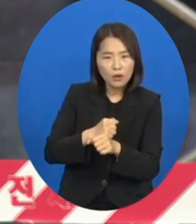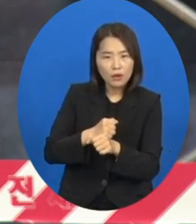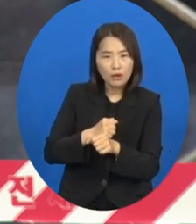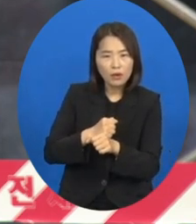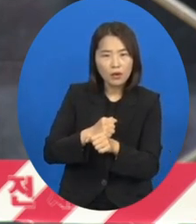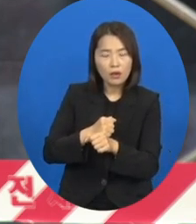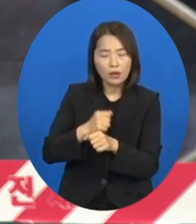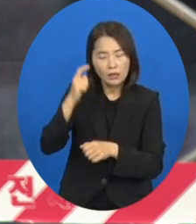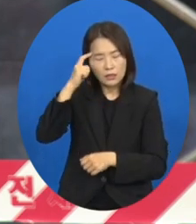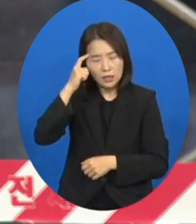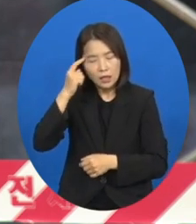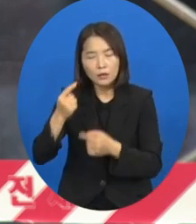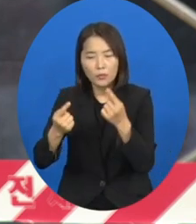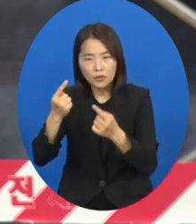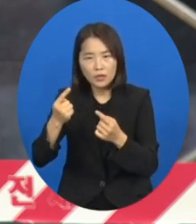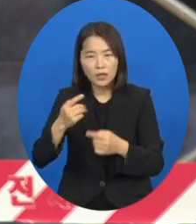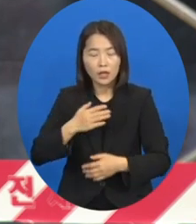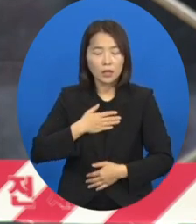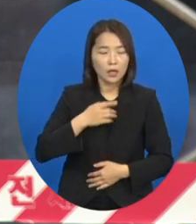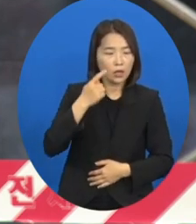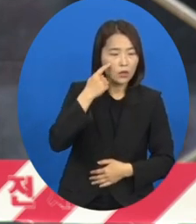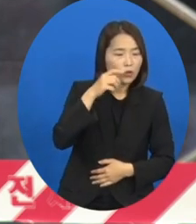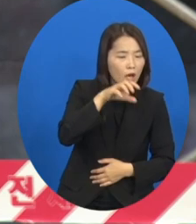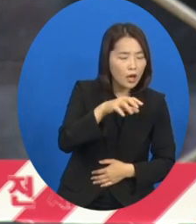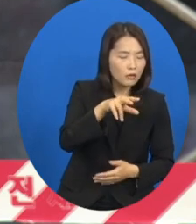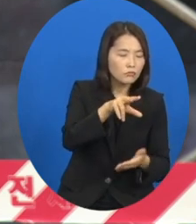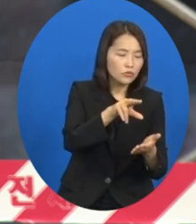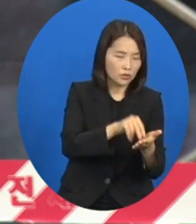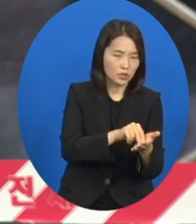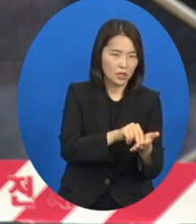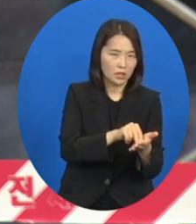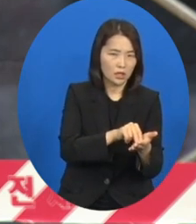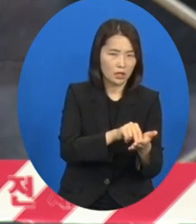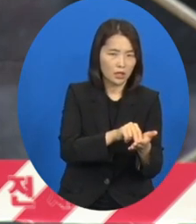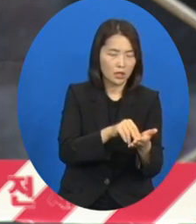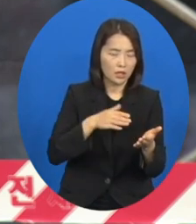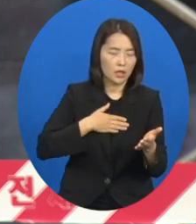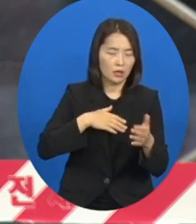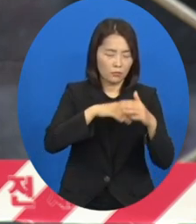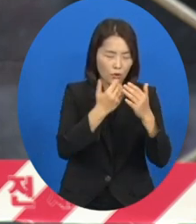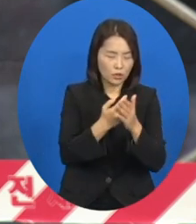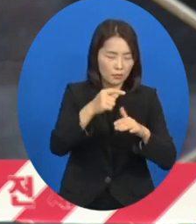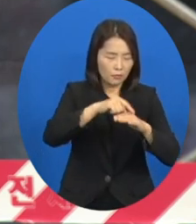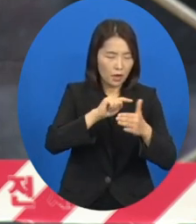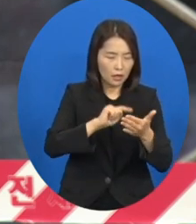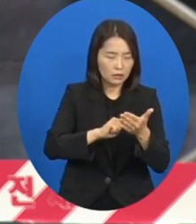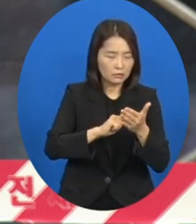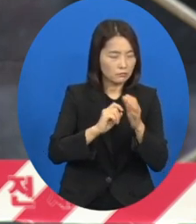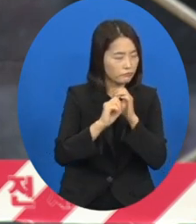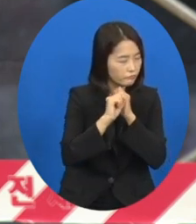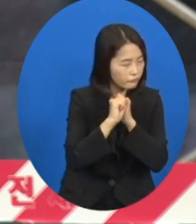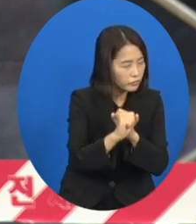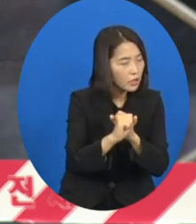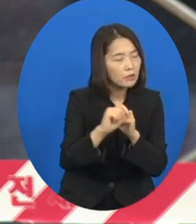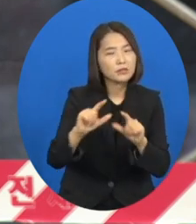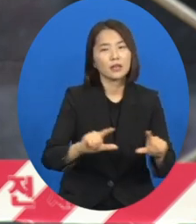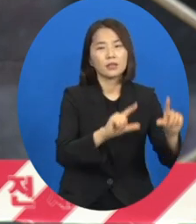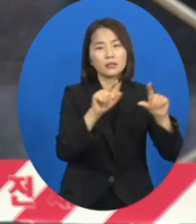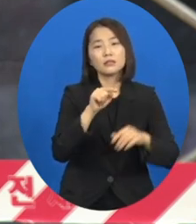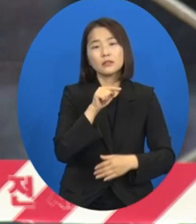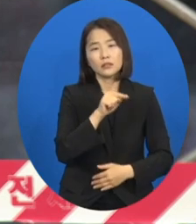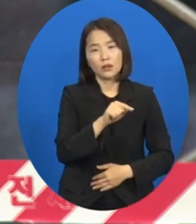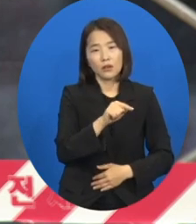바라기보다는 여전히 내 눈앞에 있는 문제에 내 모든 마음과 시선을 빼앗긴 채 살아가고 있는 것,